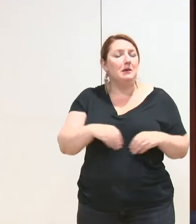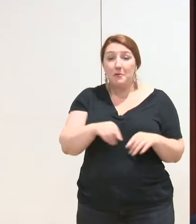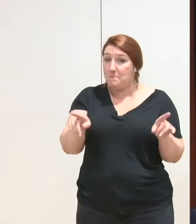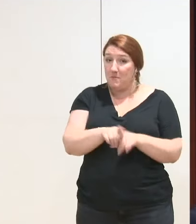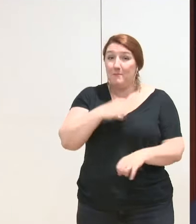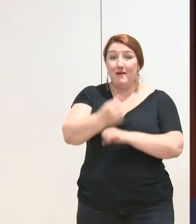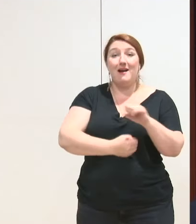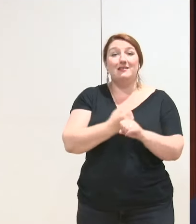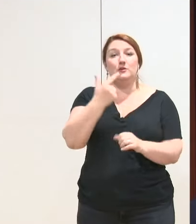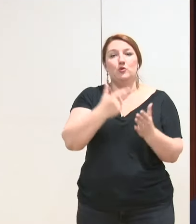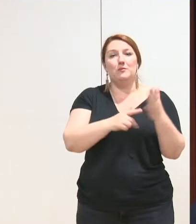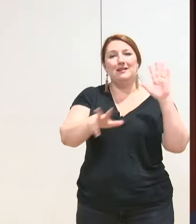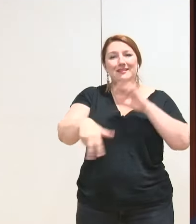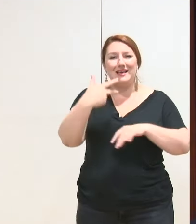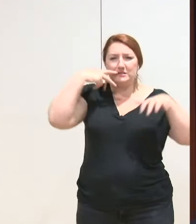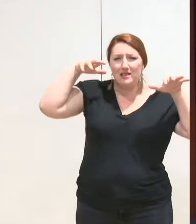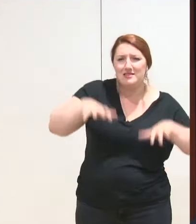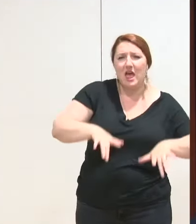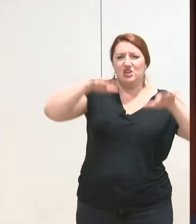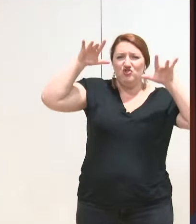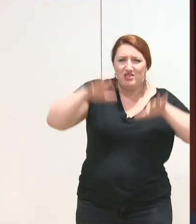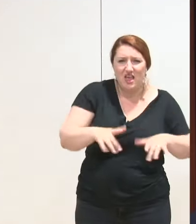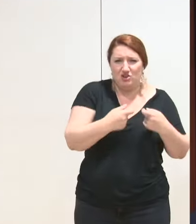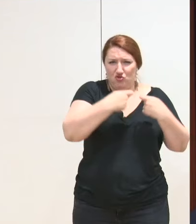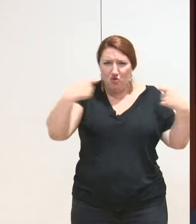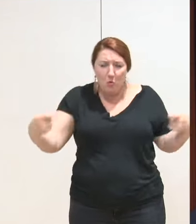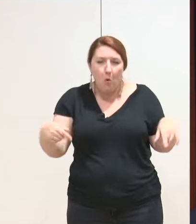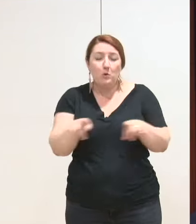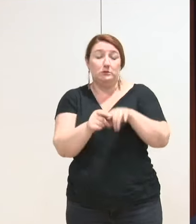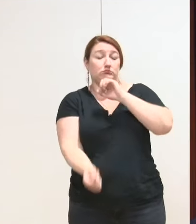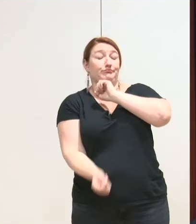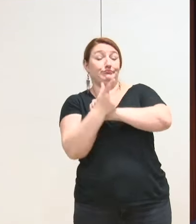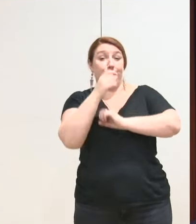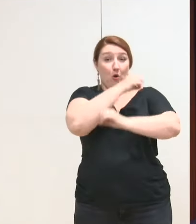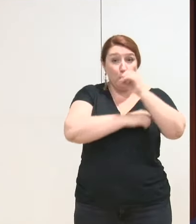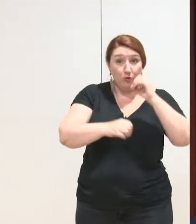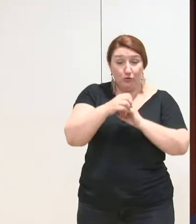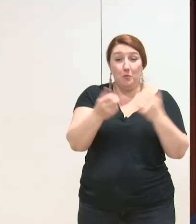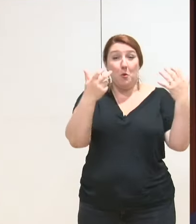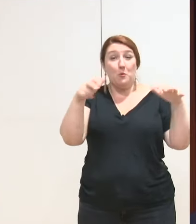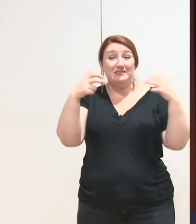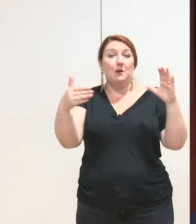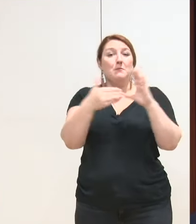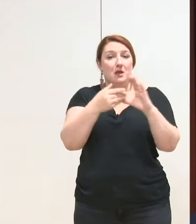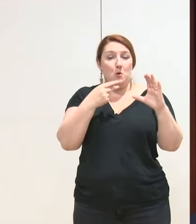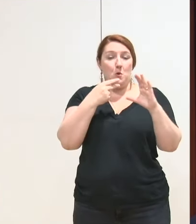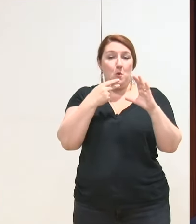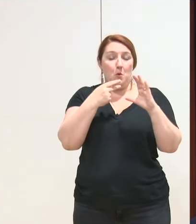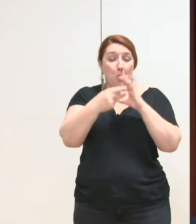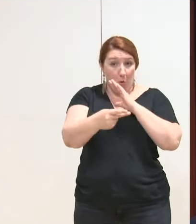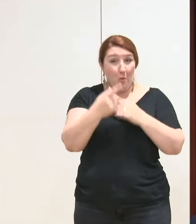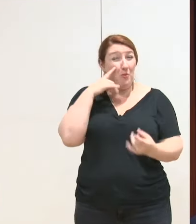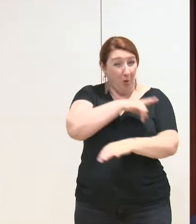des épisodes né jeux long puis inattendu en octobre qui avait généré en tout plus de 800000 € d'heures supplémentaaires sur